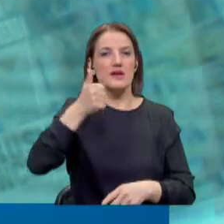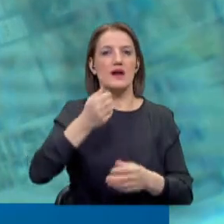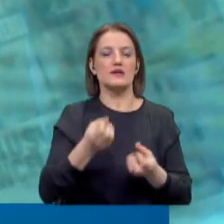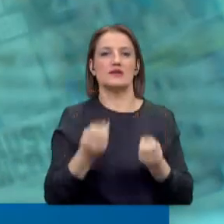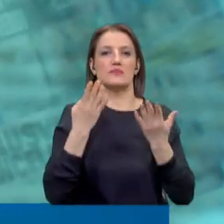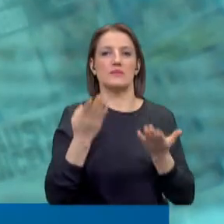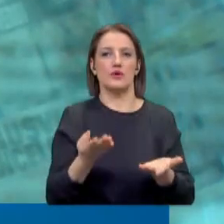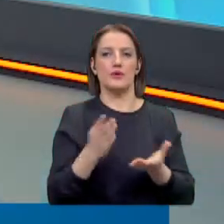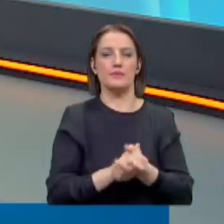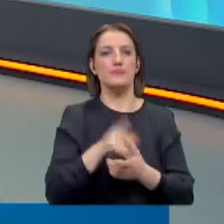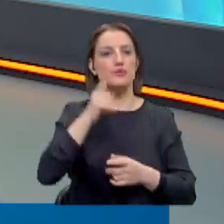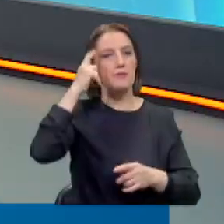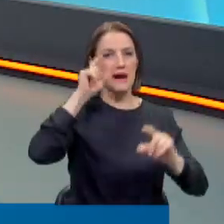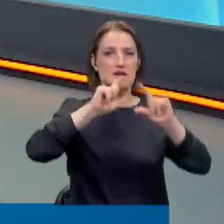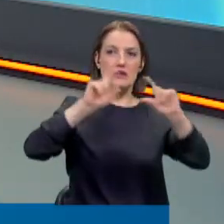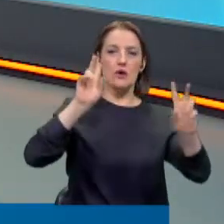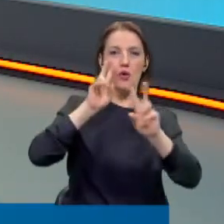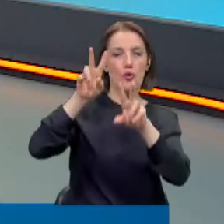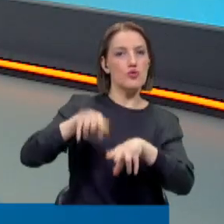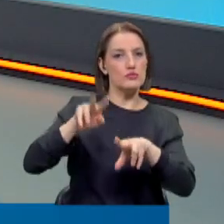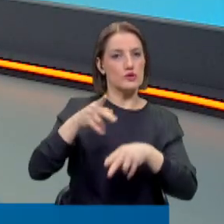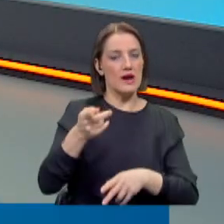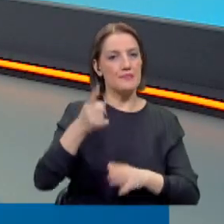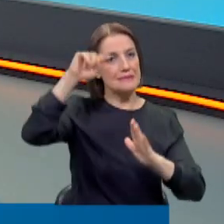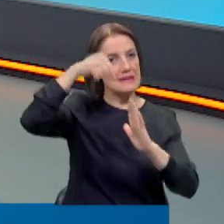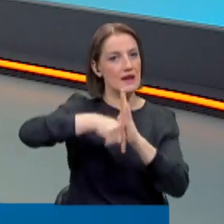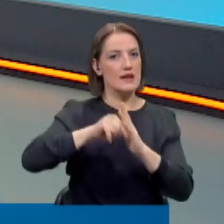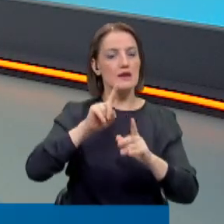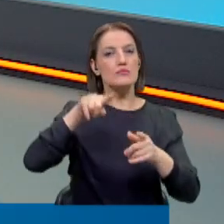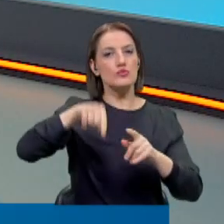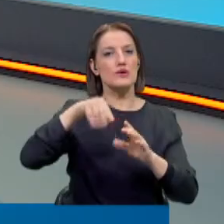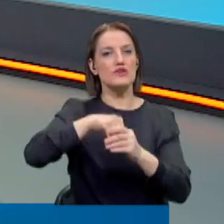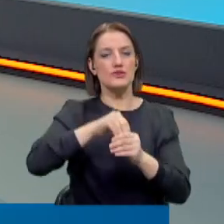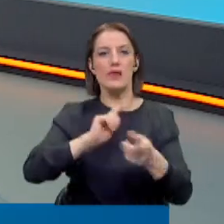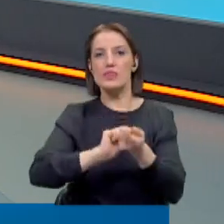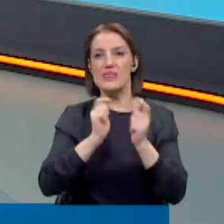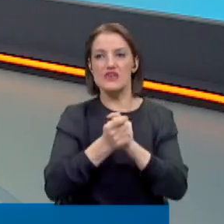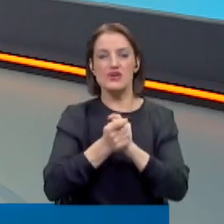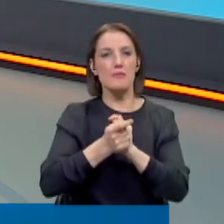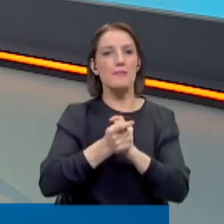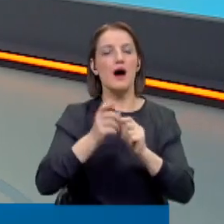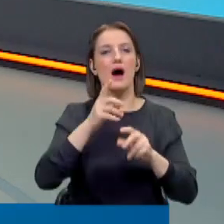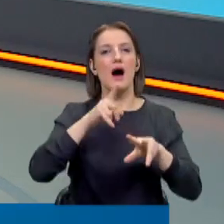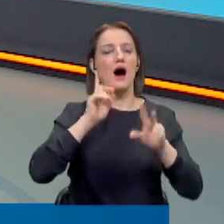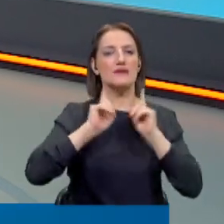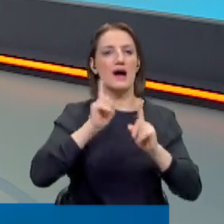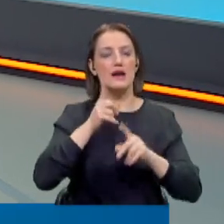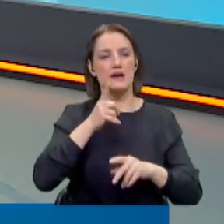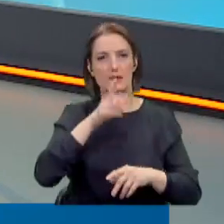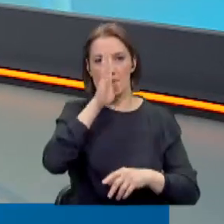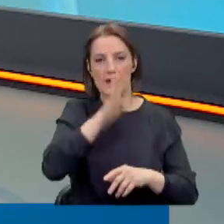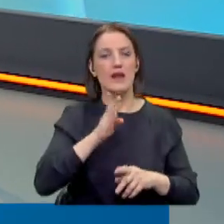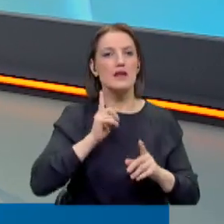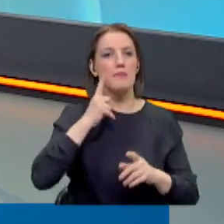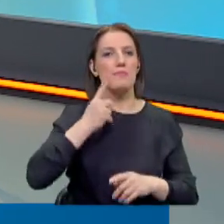dayanmıyor Şimdi hemen bu başlıyor okumuş qin1 açalım Tabii buradaki değişim Adalet bak bu Abdülhamit Gül gittiği yerine